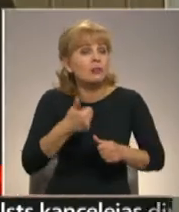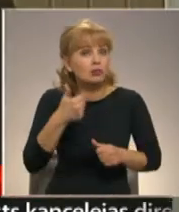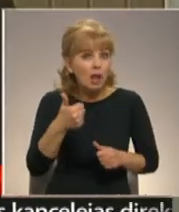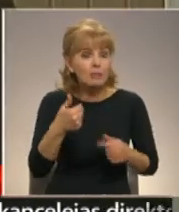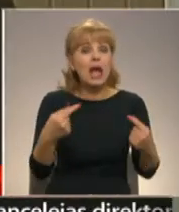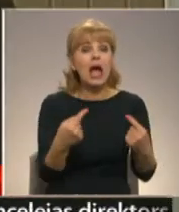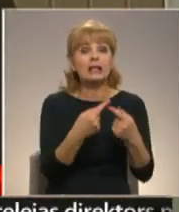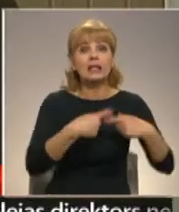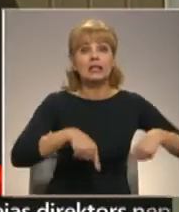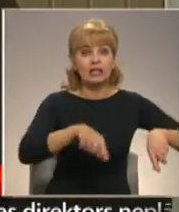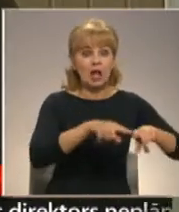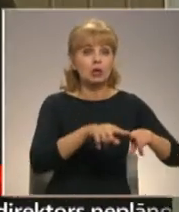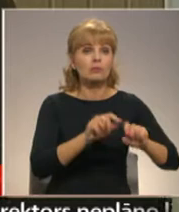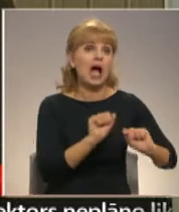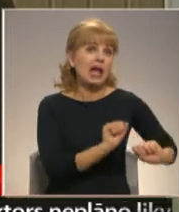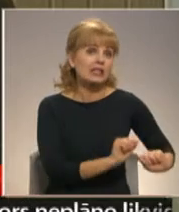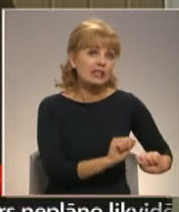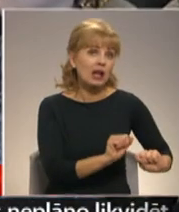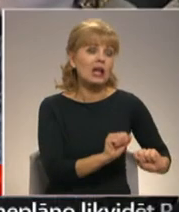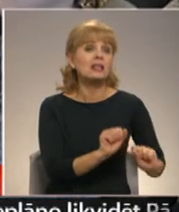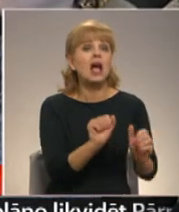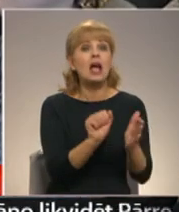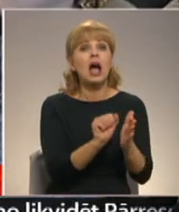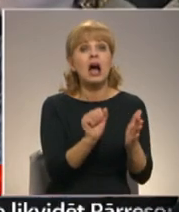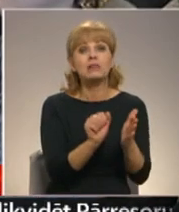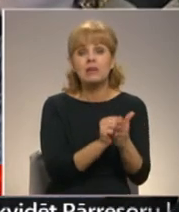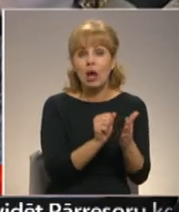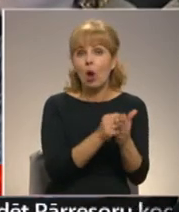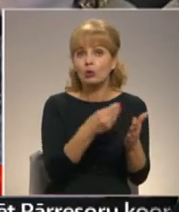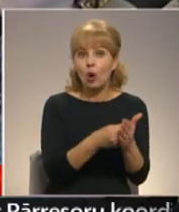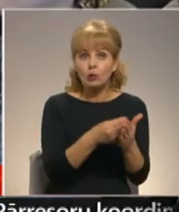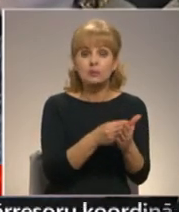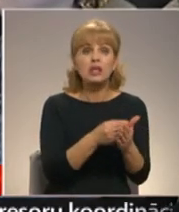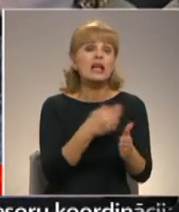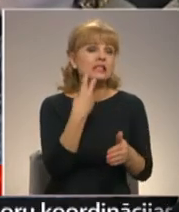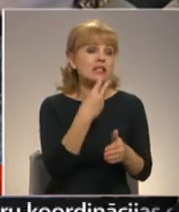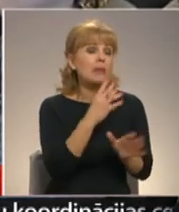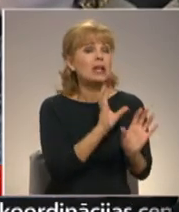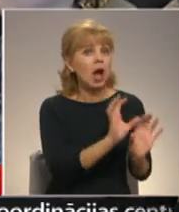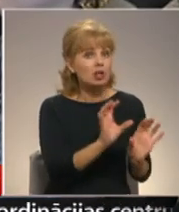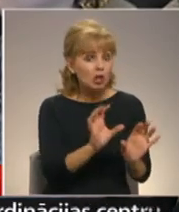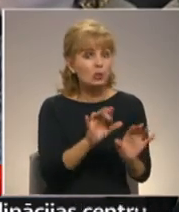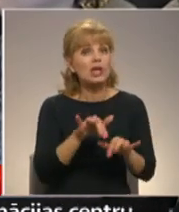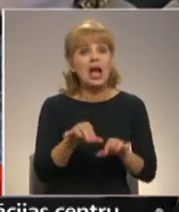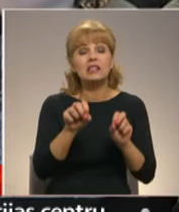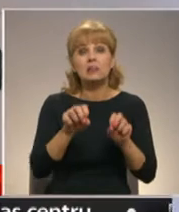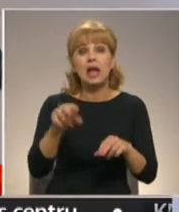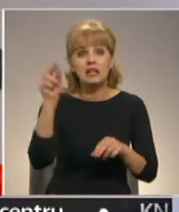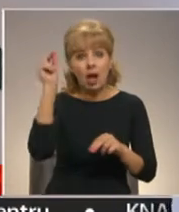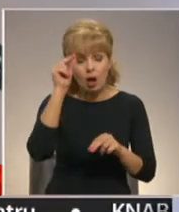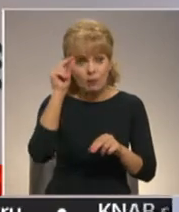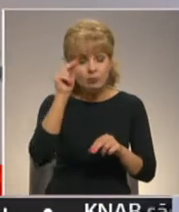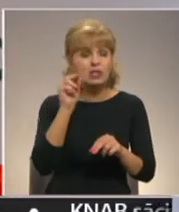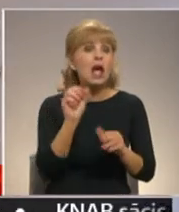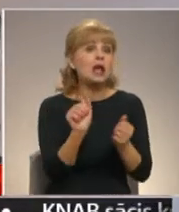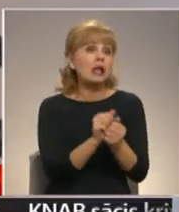attiecīgajā teritorijā ir aizsargājams biotops, saimniekam to jāsaudzē un iespējams jādodas uz speciālām apmācībām. Ja noteiktais biotops